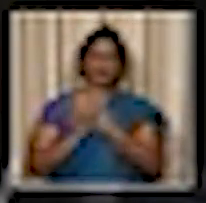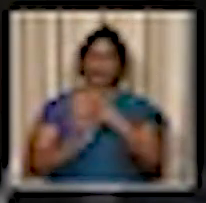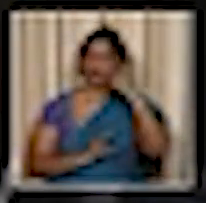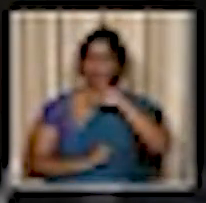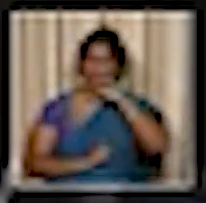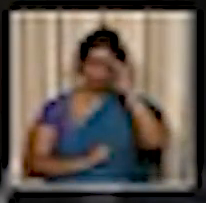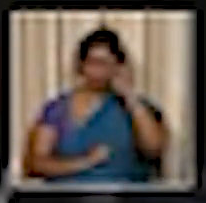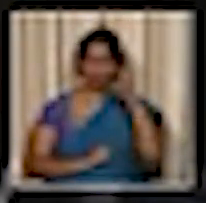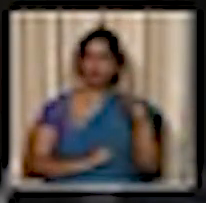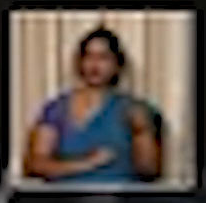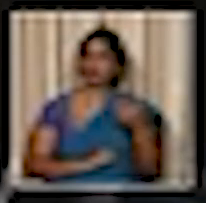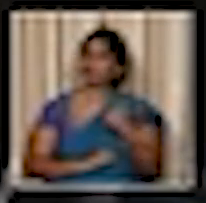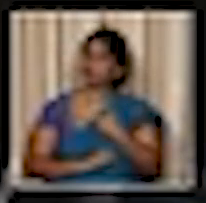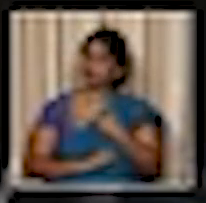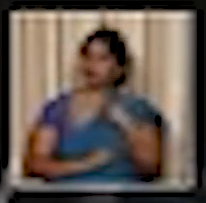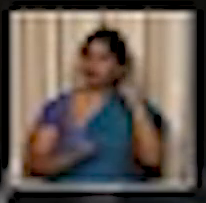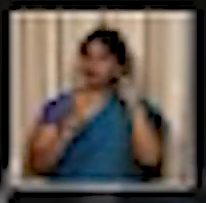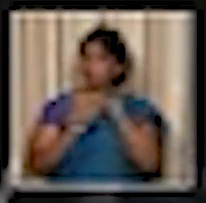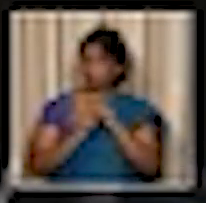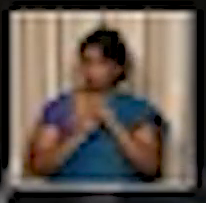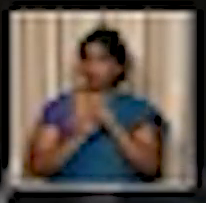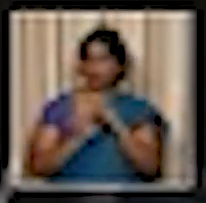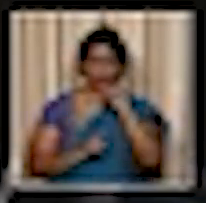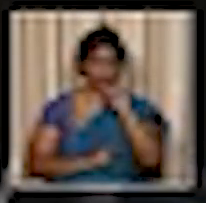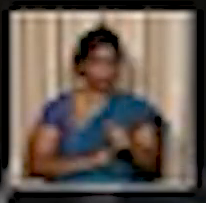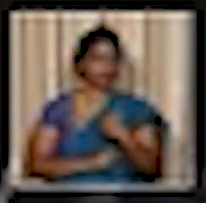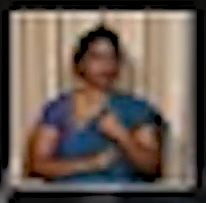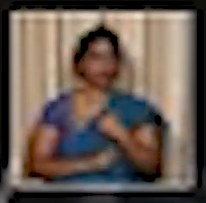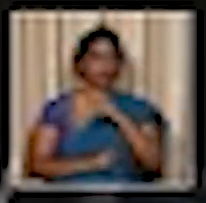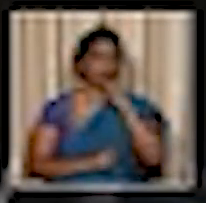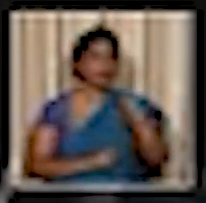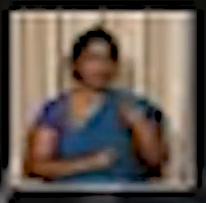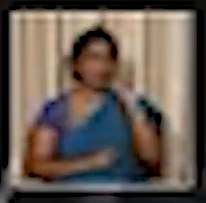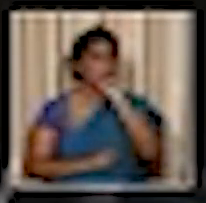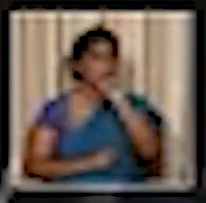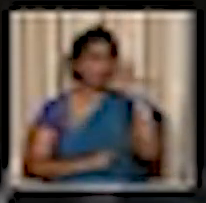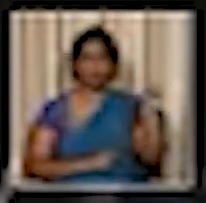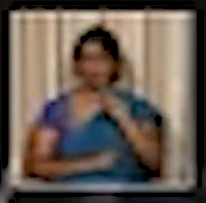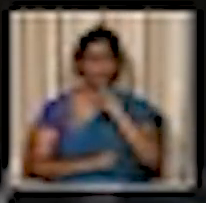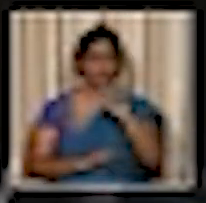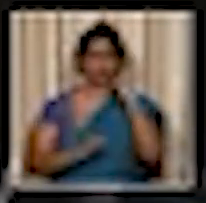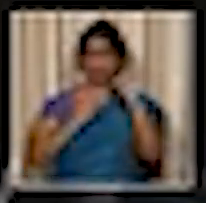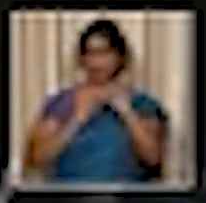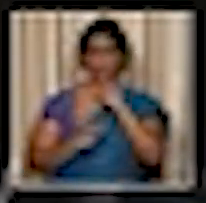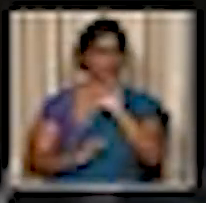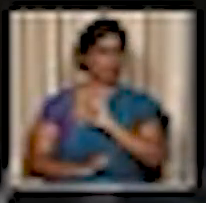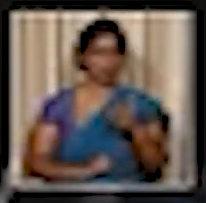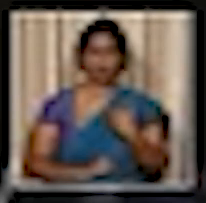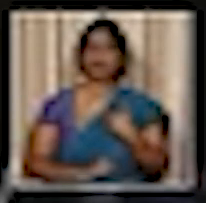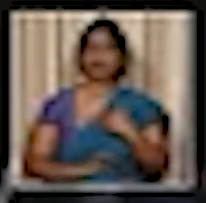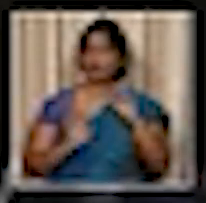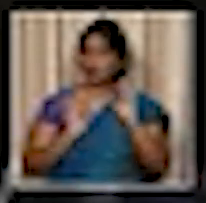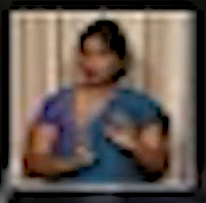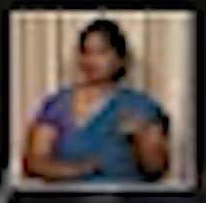කතානායකතුමනි, මම එම සිද්ධිය සම්බන්ධව කිසිදු විනිසුරුවරුගේ නම කීමක් හෝ චෝදනා කිරීමක් කරේ නැහැ.